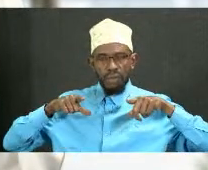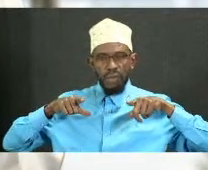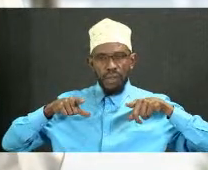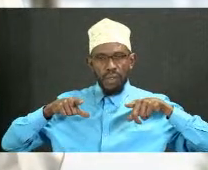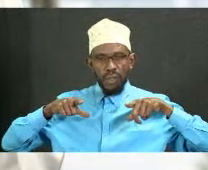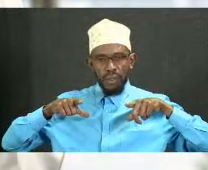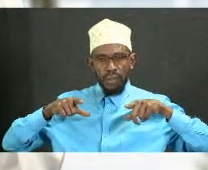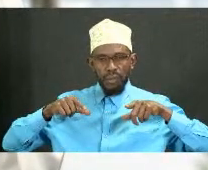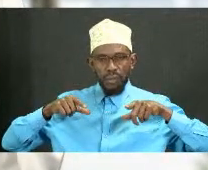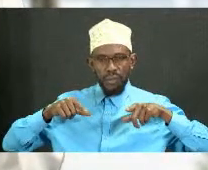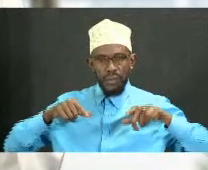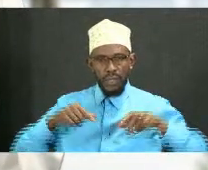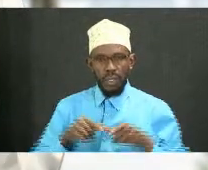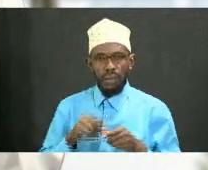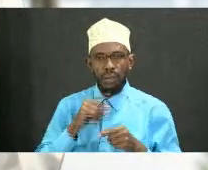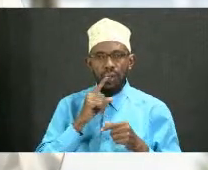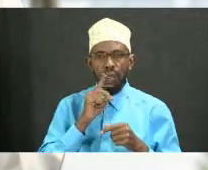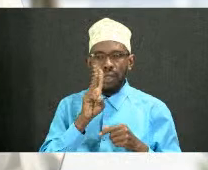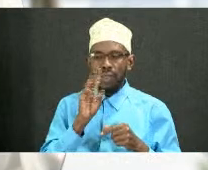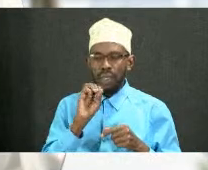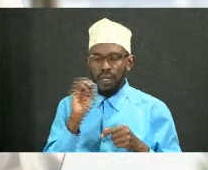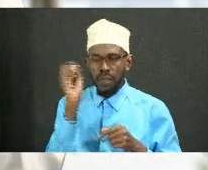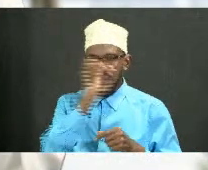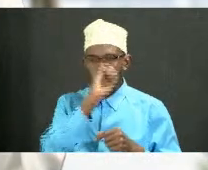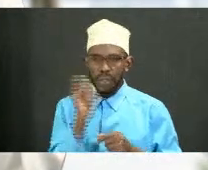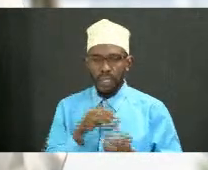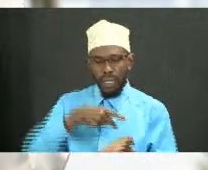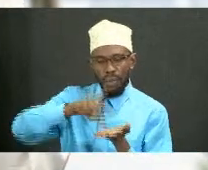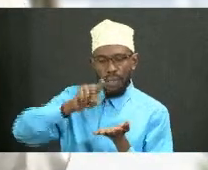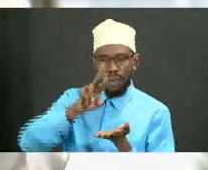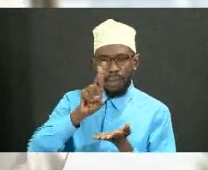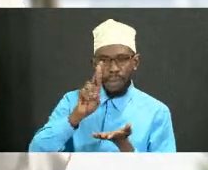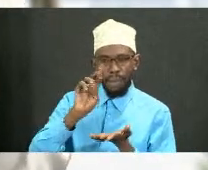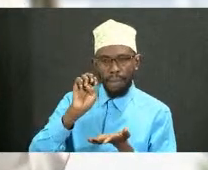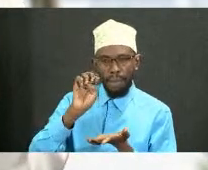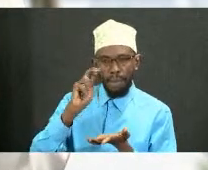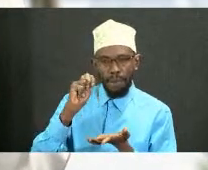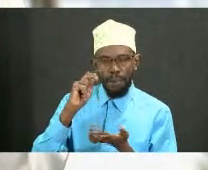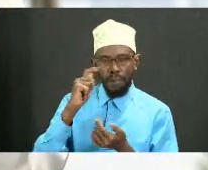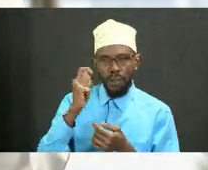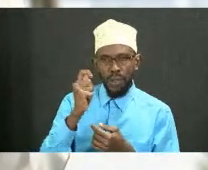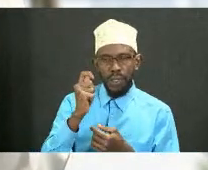isiwe zaidi ya 30% inakwenda katika kodi. Hii